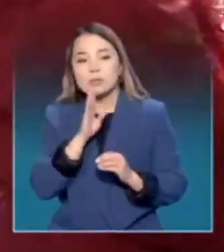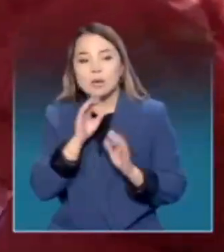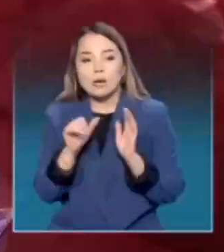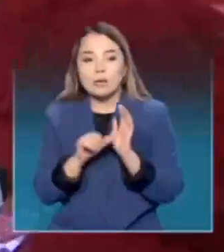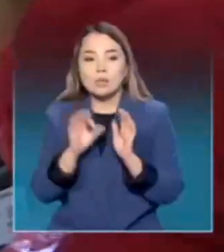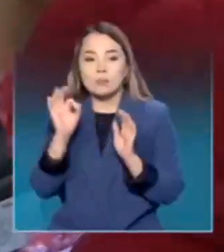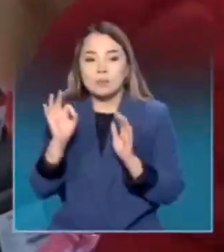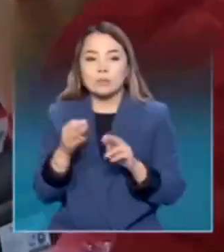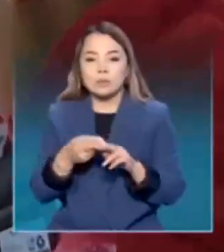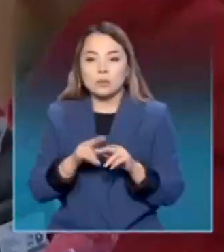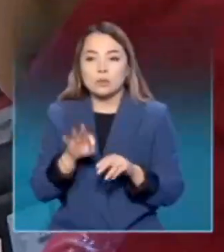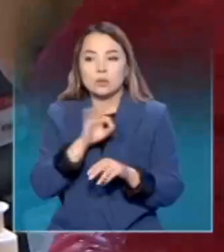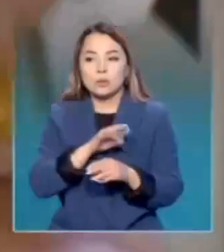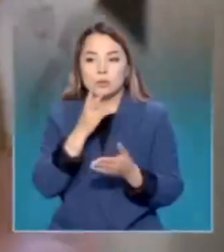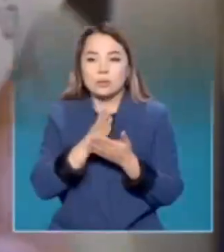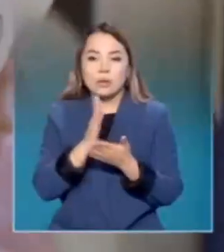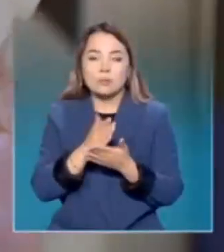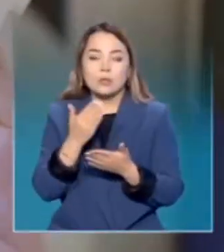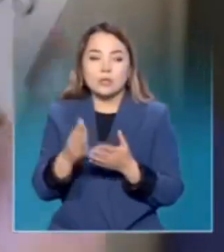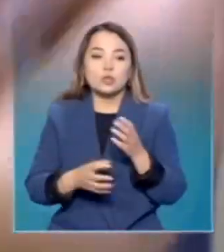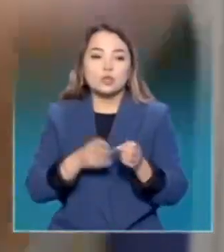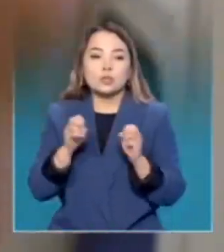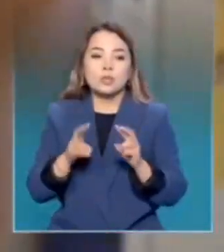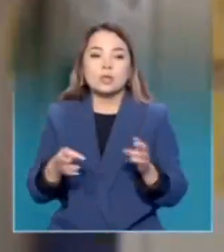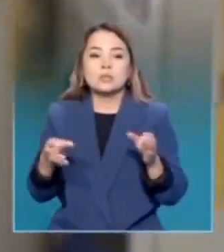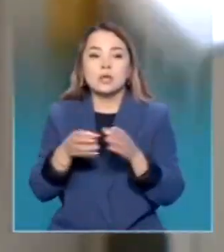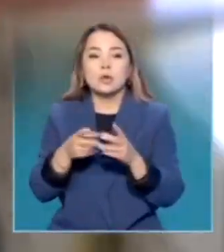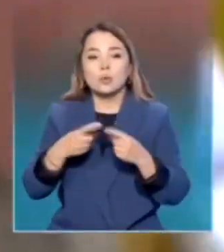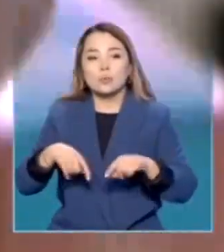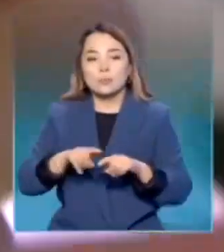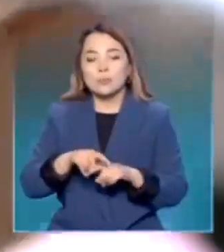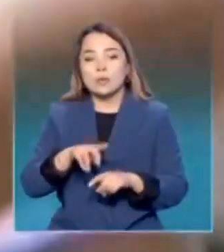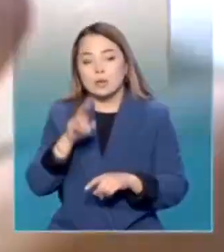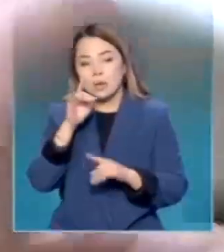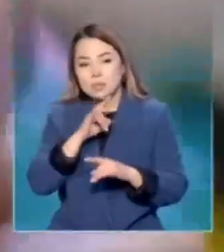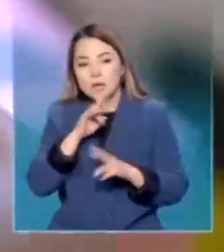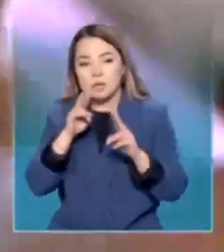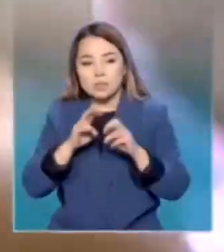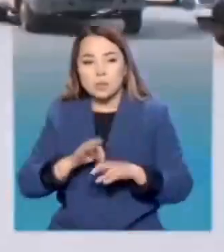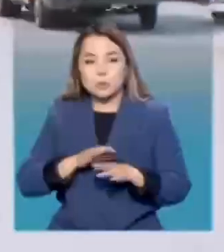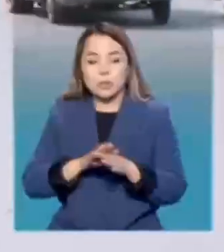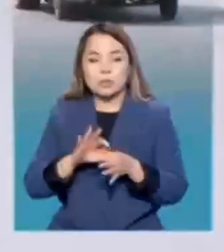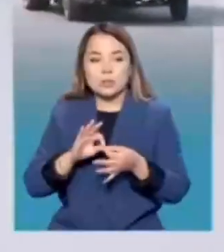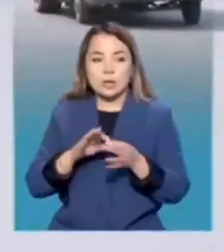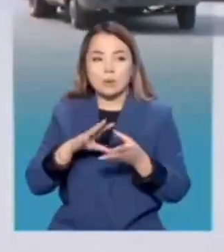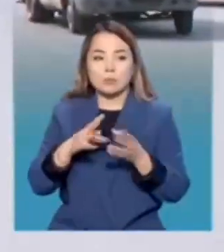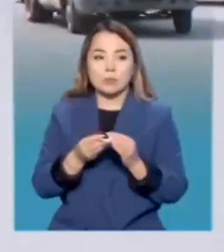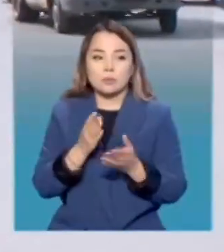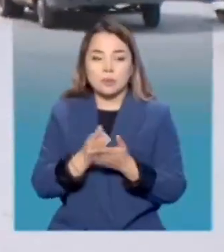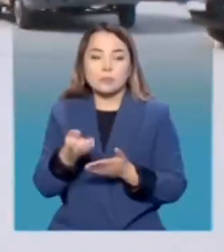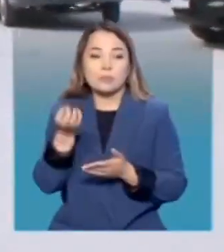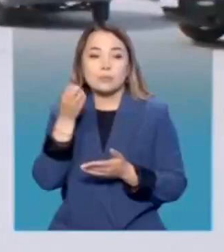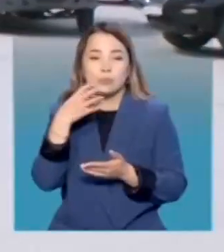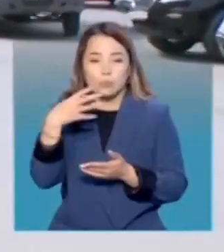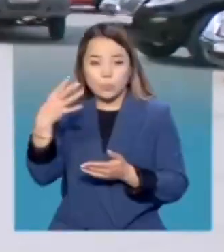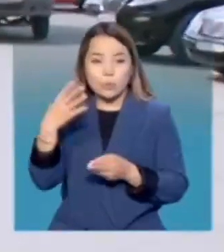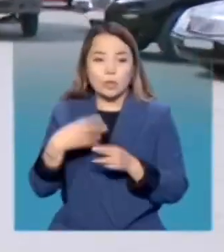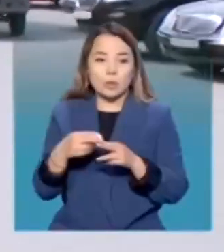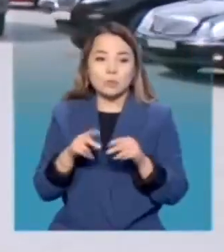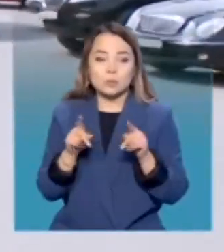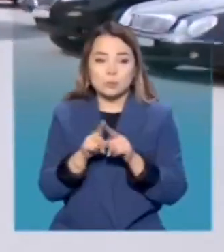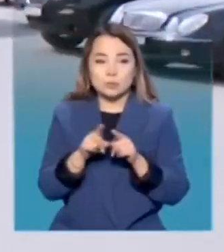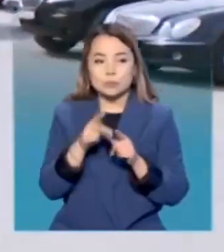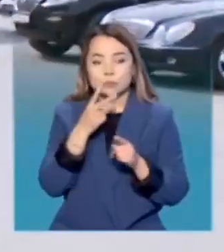бір рет болсын қолданып көрген. Бұл дүниежүзілік денсаулық сақтау ұйымының Қазақстанда жүргізген зерттеуінің қорытындысы. Жай ғана түтін шығаратын жайды. Бұл